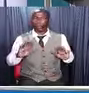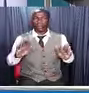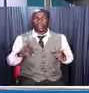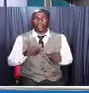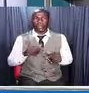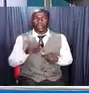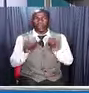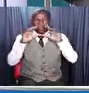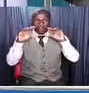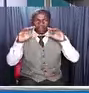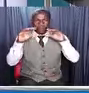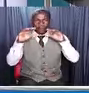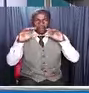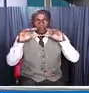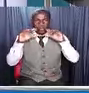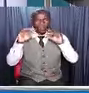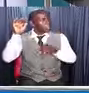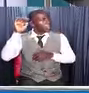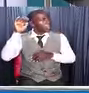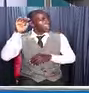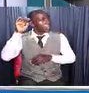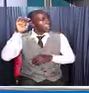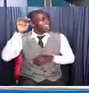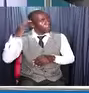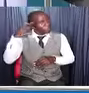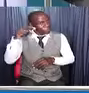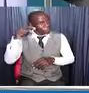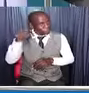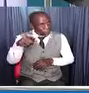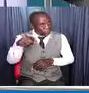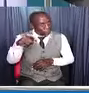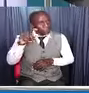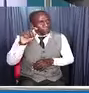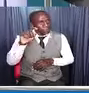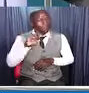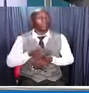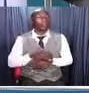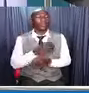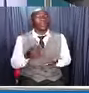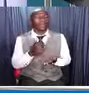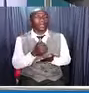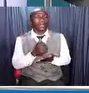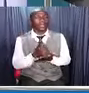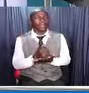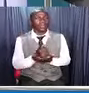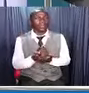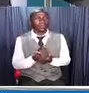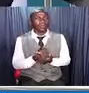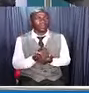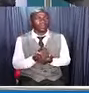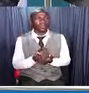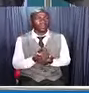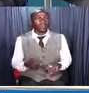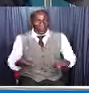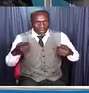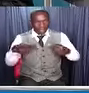other. Habari hii. Sikia. Listen. Kwa ajili yako wewe. On your own behalf. Bwana Yesu asifiwe sana. Amen. Kwa hivyo